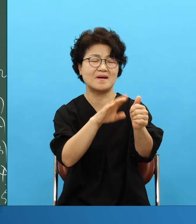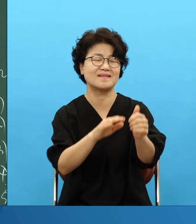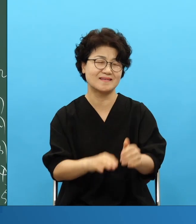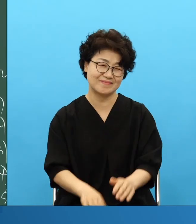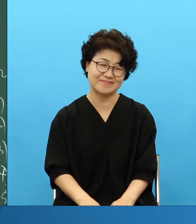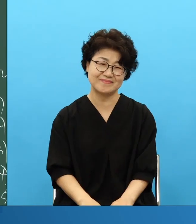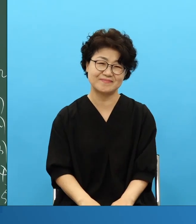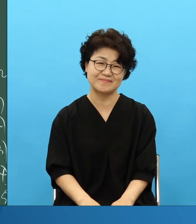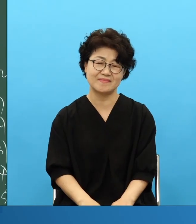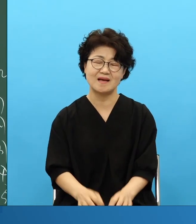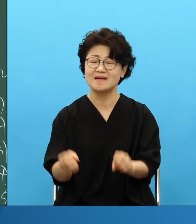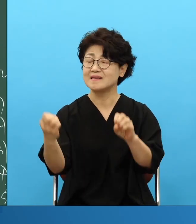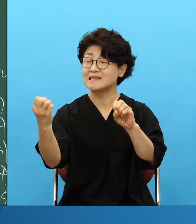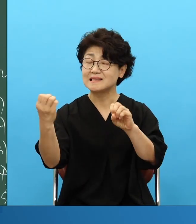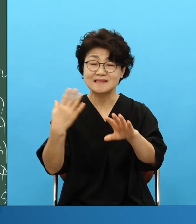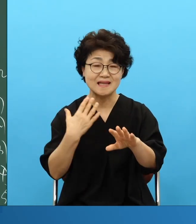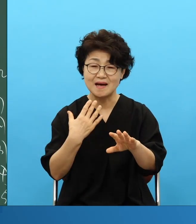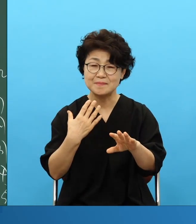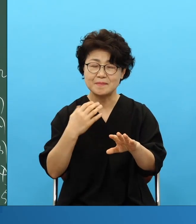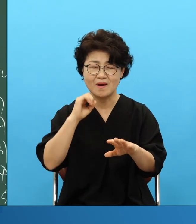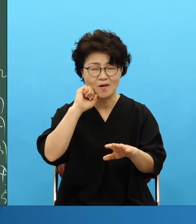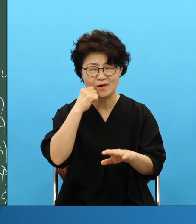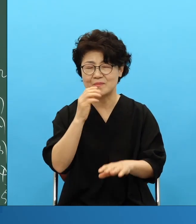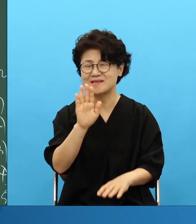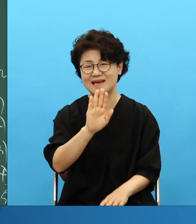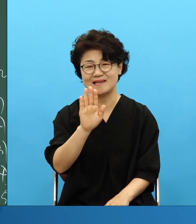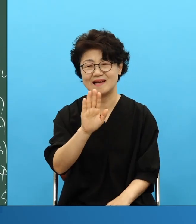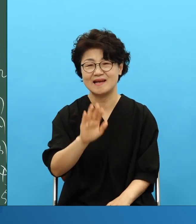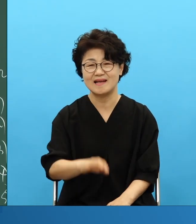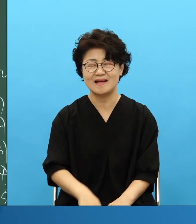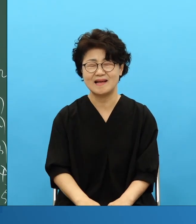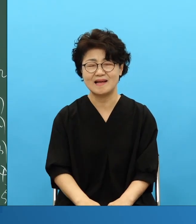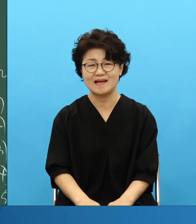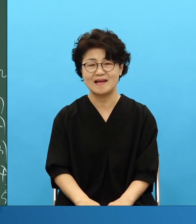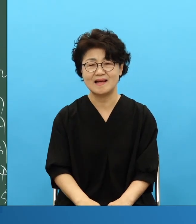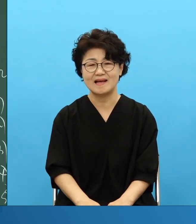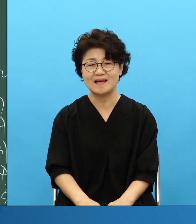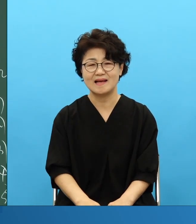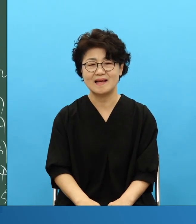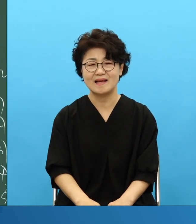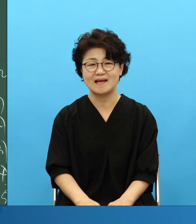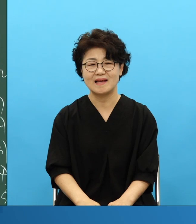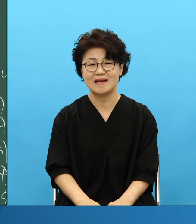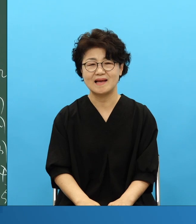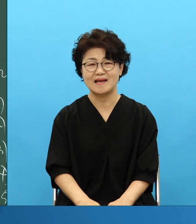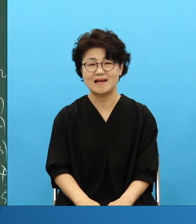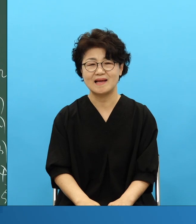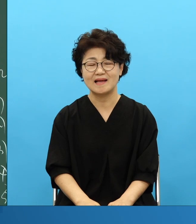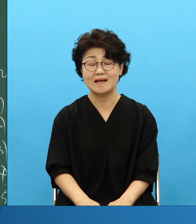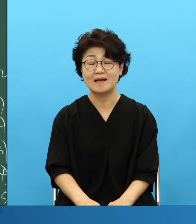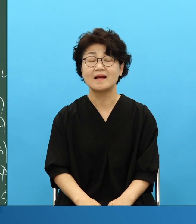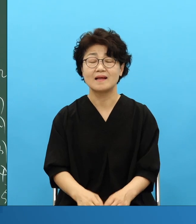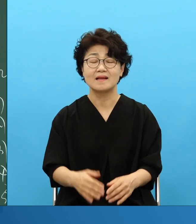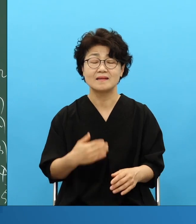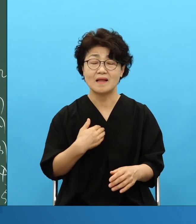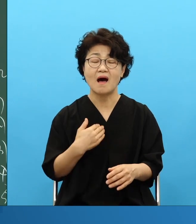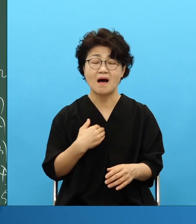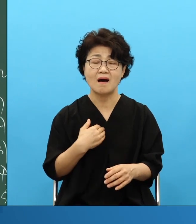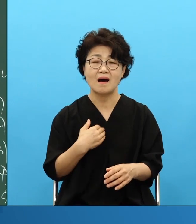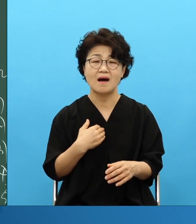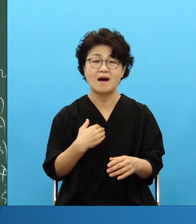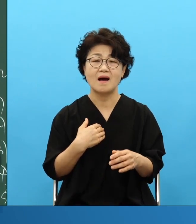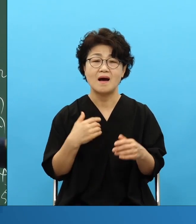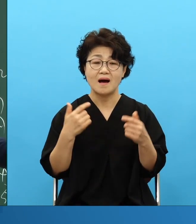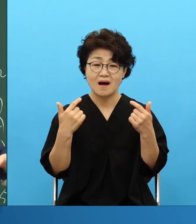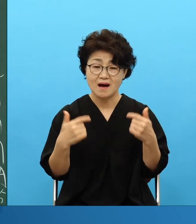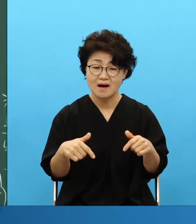응답은 어렵지 않습니다. Answers are not 그렇죠? difficult. 당연히 나도 모르게 매일 교회 가서 왜냐면 학교 마치고